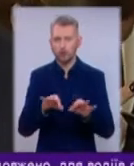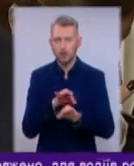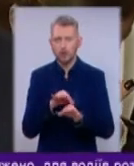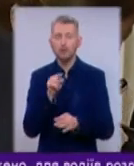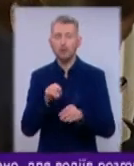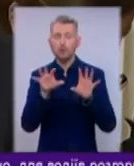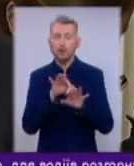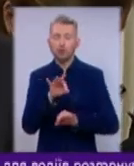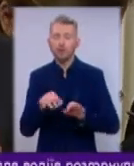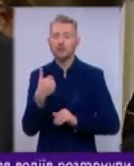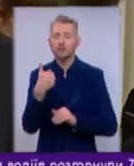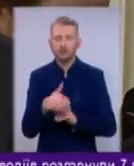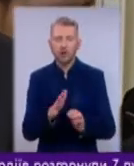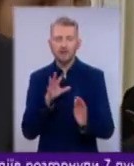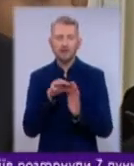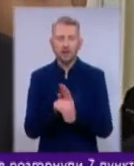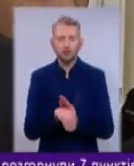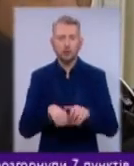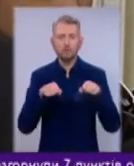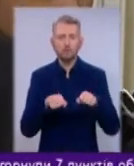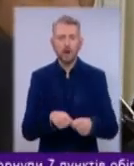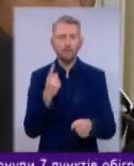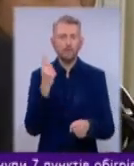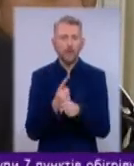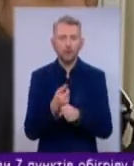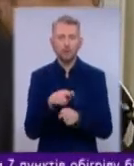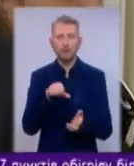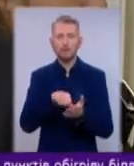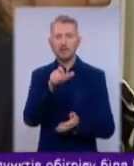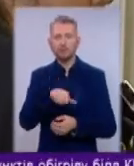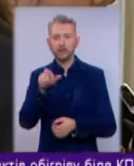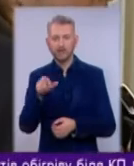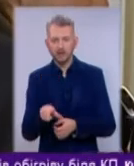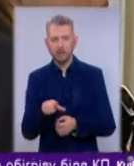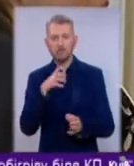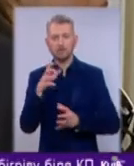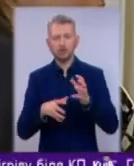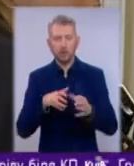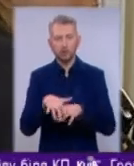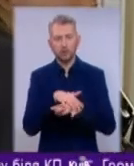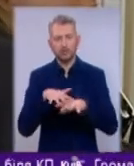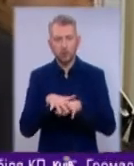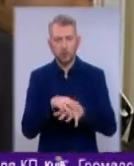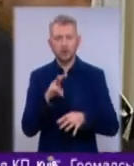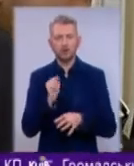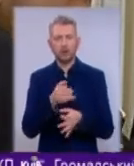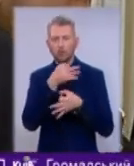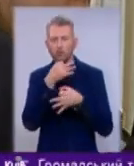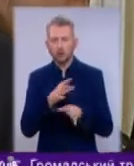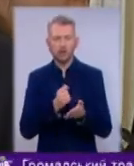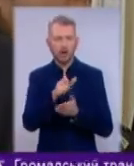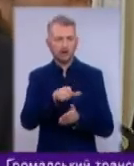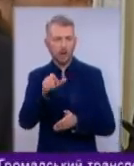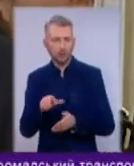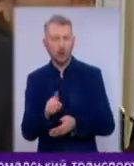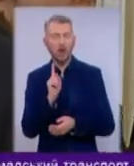цьому законопроекті вже закладено право вето для представників міжнародної спільноти на будь-які кандидатури.